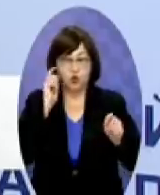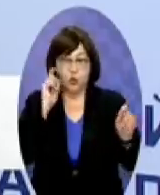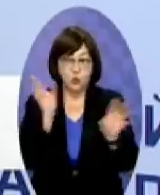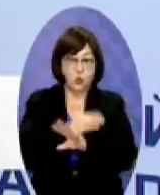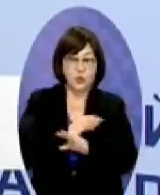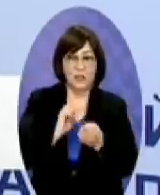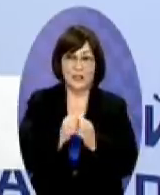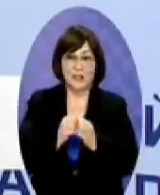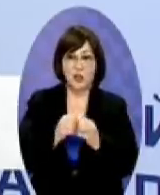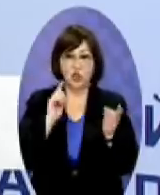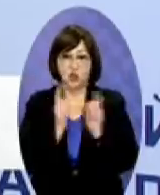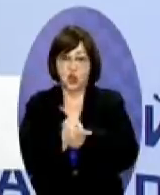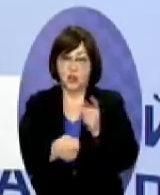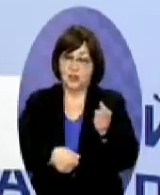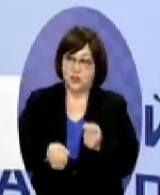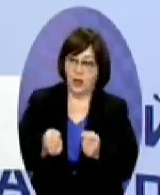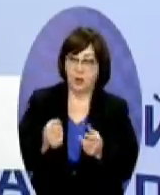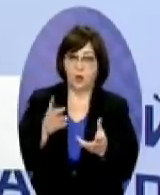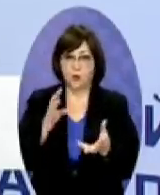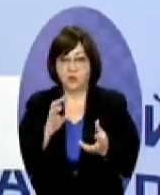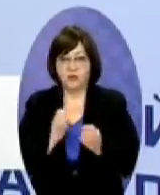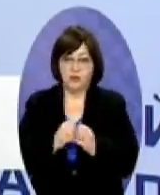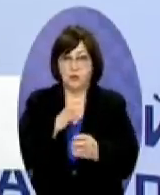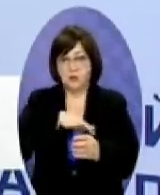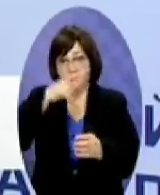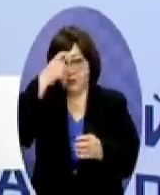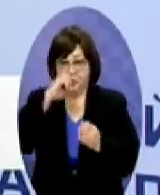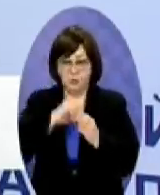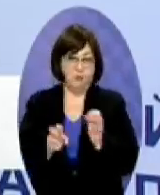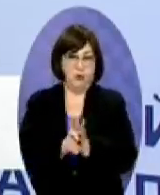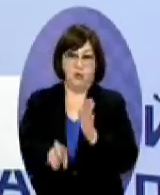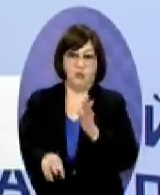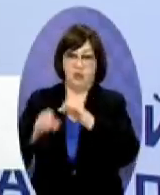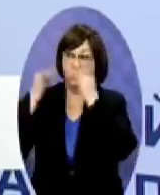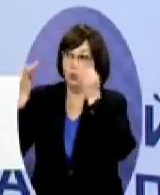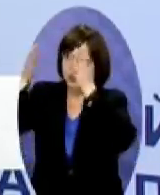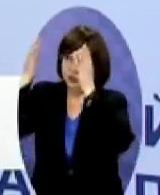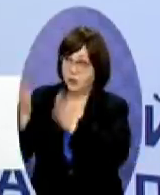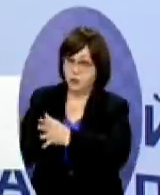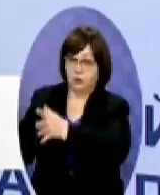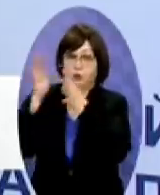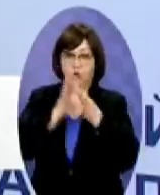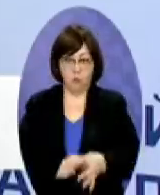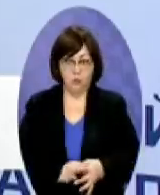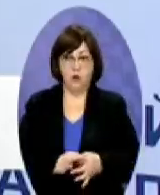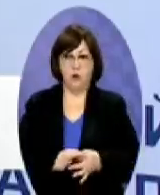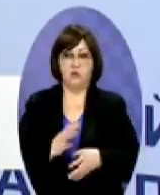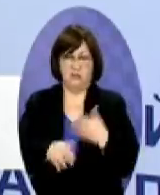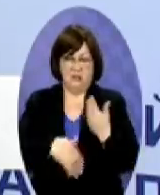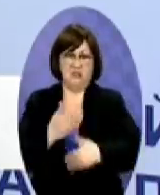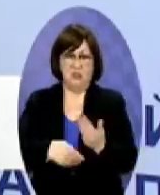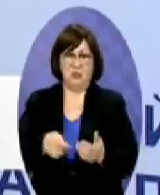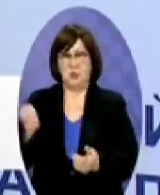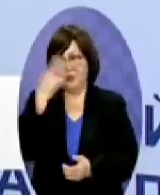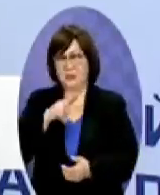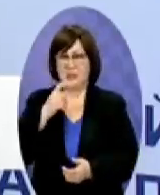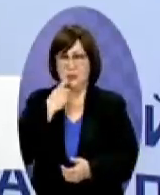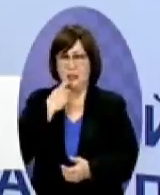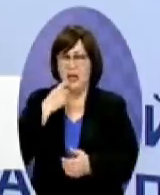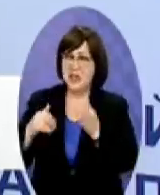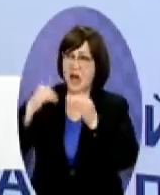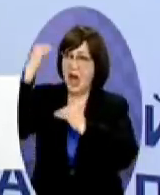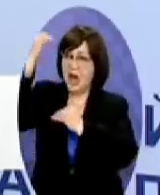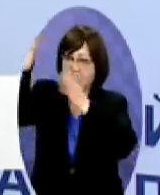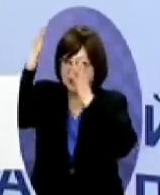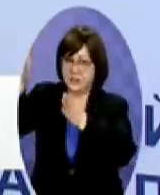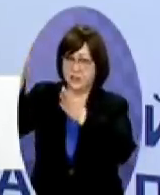байхгүй. Тэрийг заавал улсын хурлаас шийдвэр гаргаж ийж дараа нь тэр маневр хийх эрх нь үүсгэх хэмжлэнгийн ийм хүндрэлтэй асуудлууд маш их байгаа